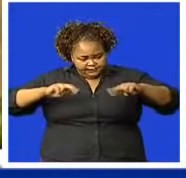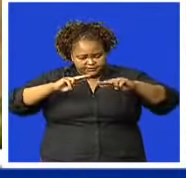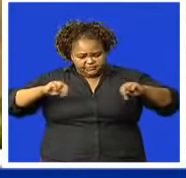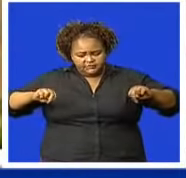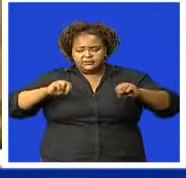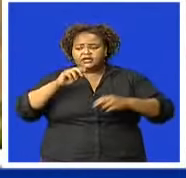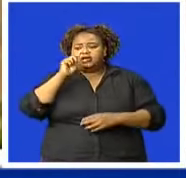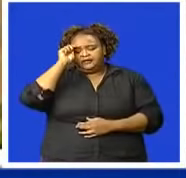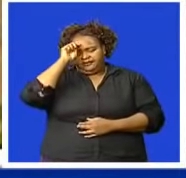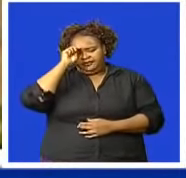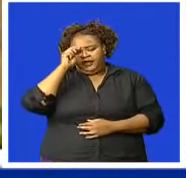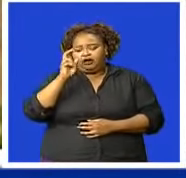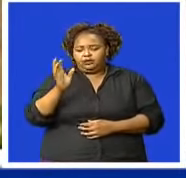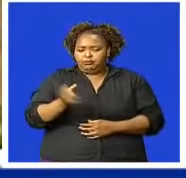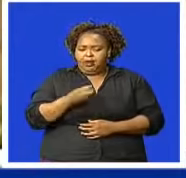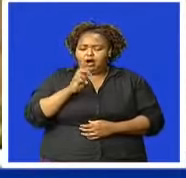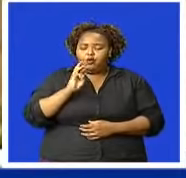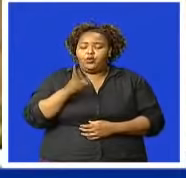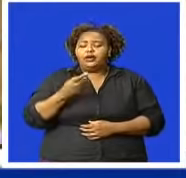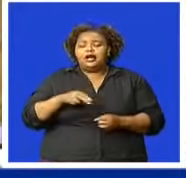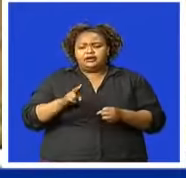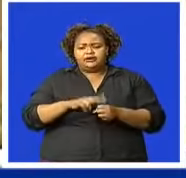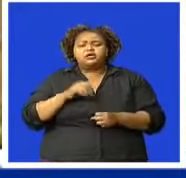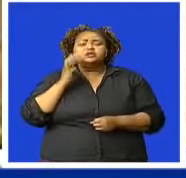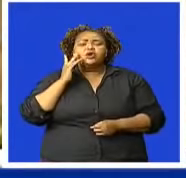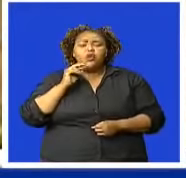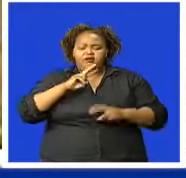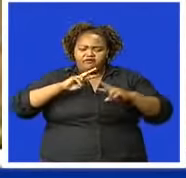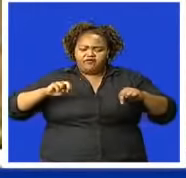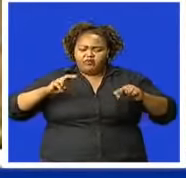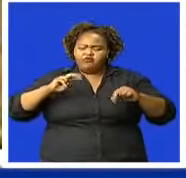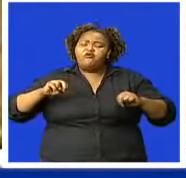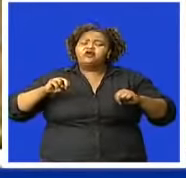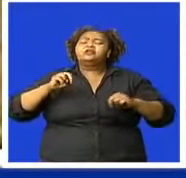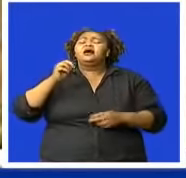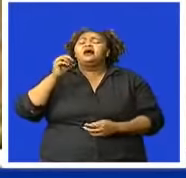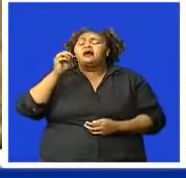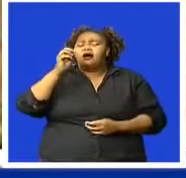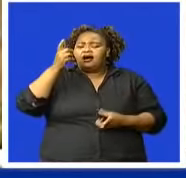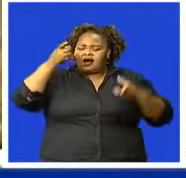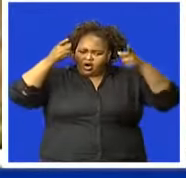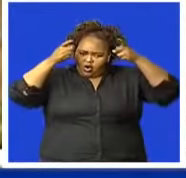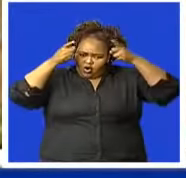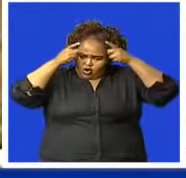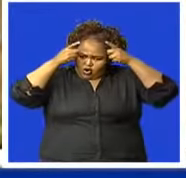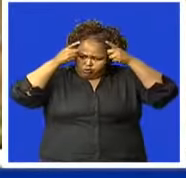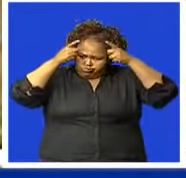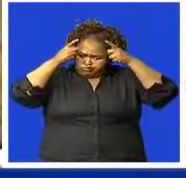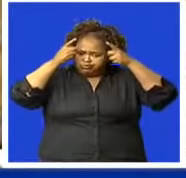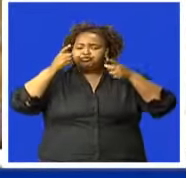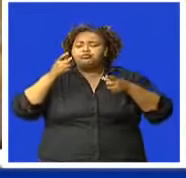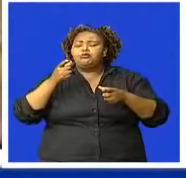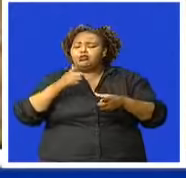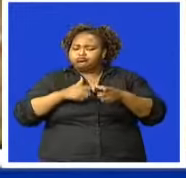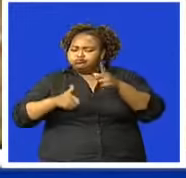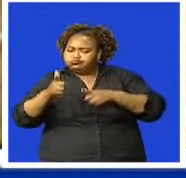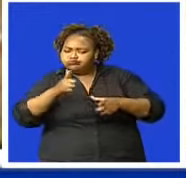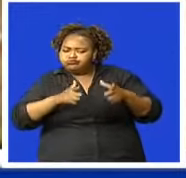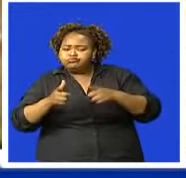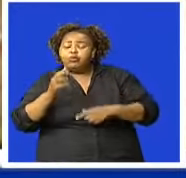uma ufuna impahla umfuna ingomo uyohamba ubhekelele umuntu uzobheke khona lena uma